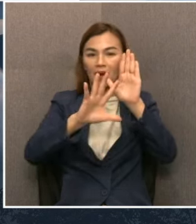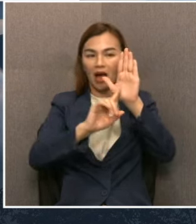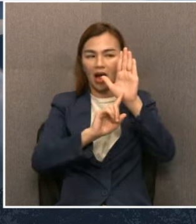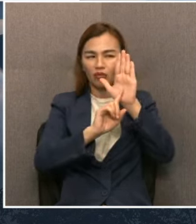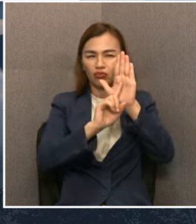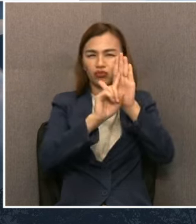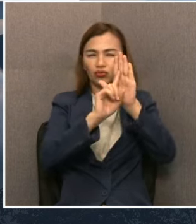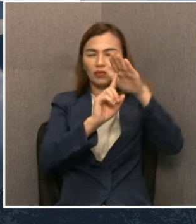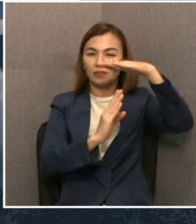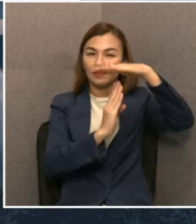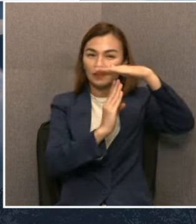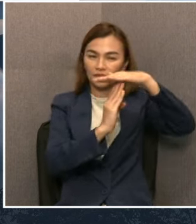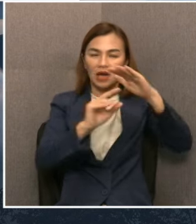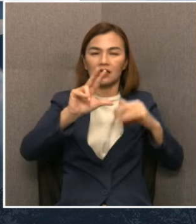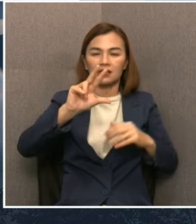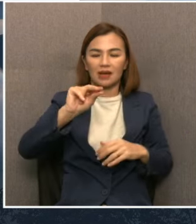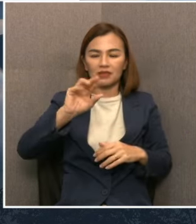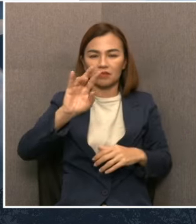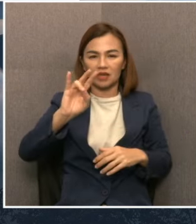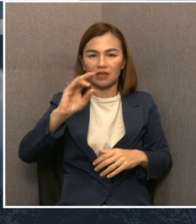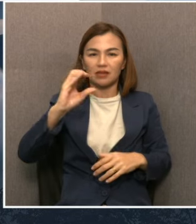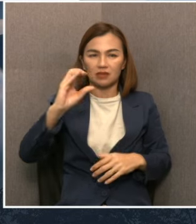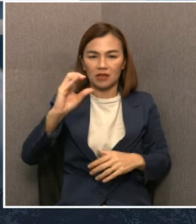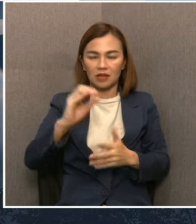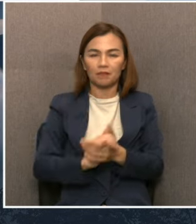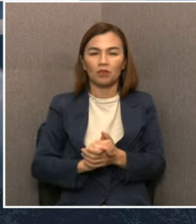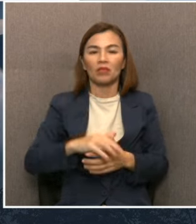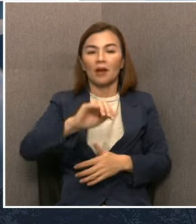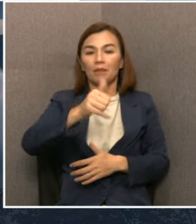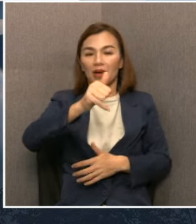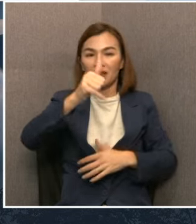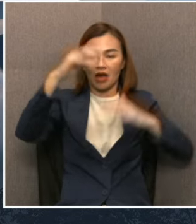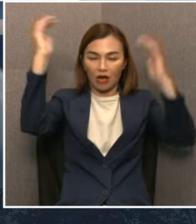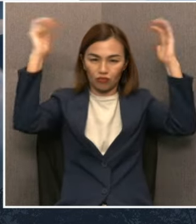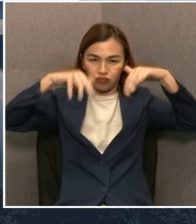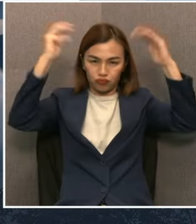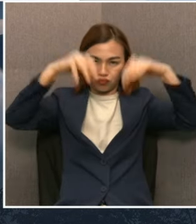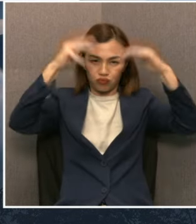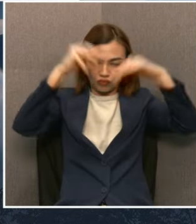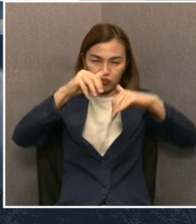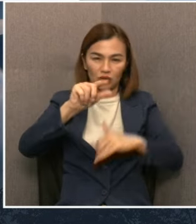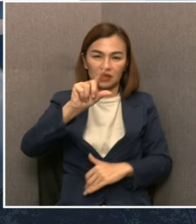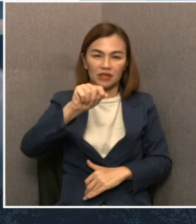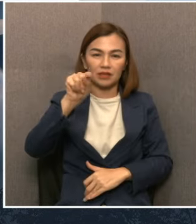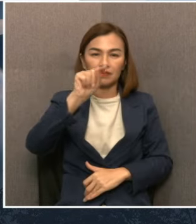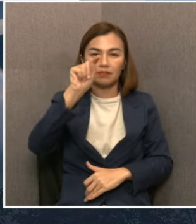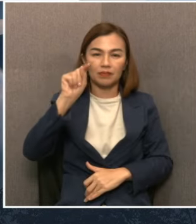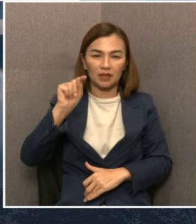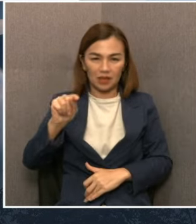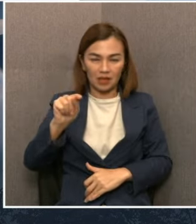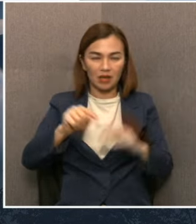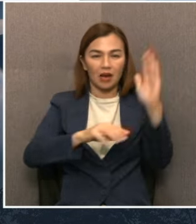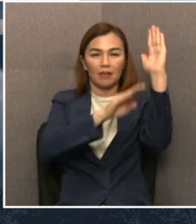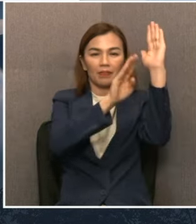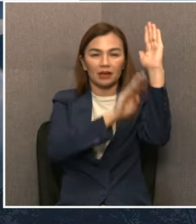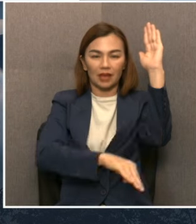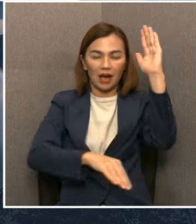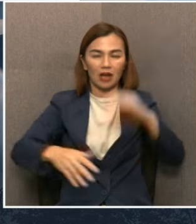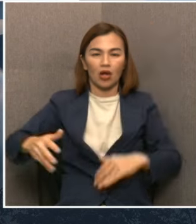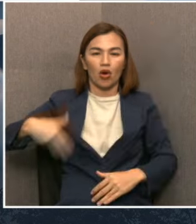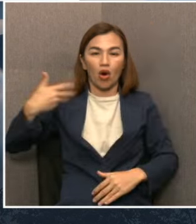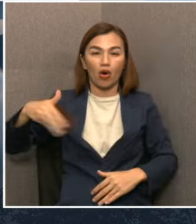สุด 37องศเซซอาจจะมีฝนฟ้าคะนองประมาณร้อยละ 20ของพื้นที่ภาคใต้อากาศร้อนใน